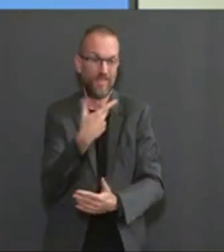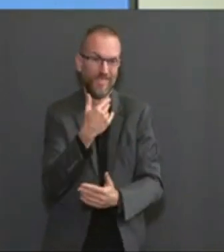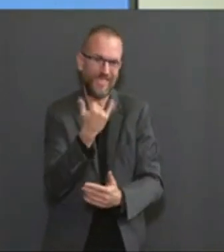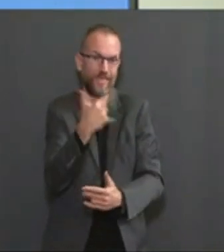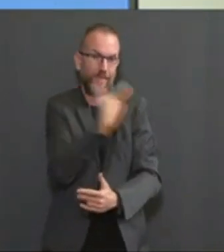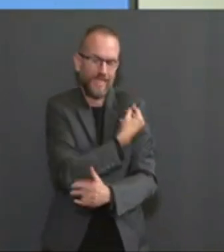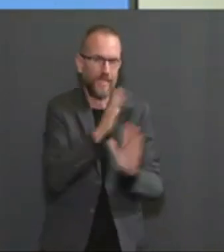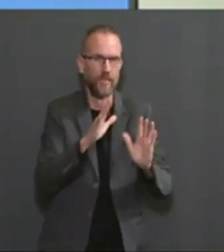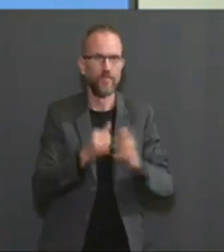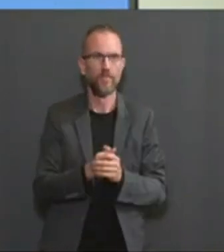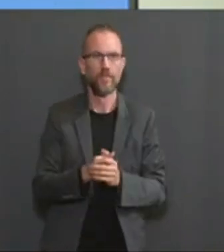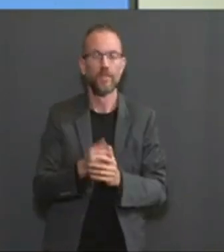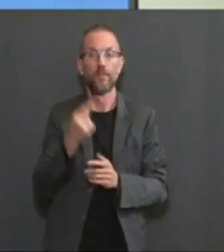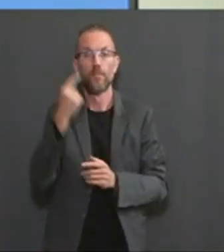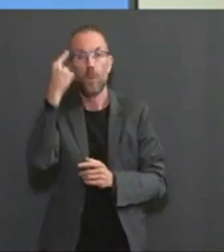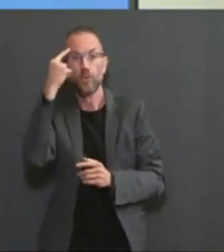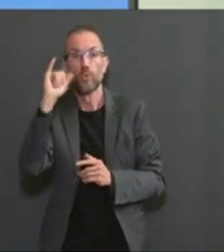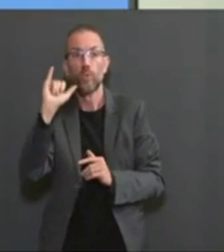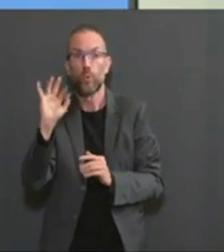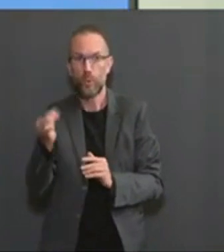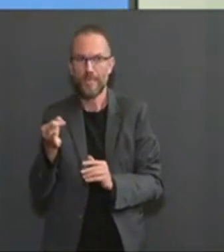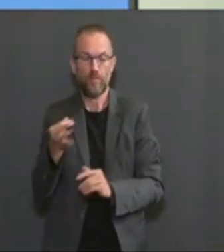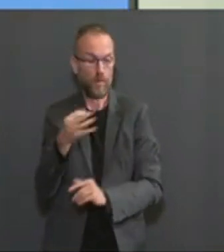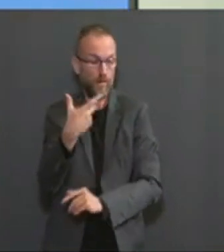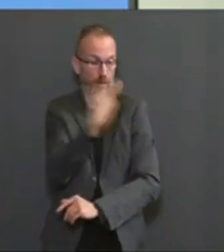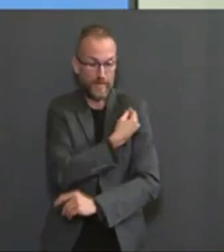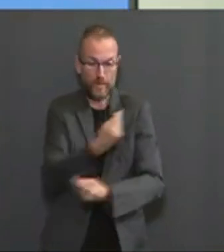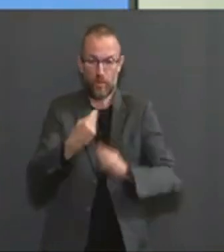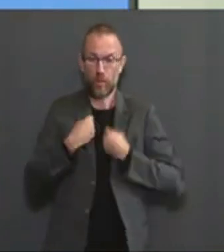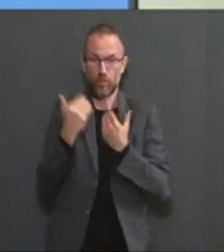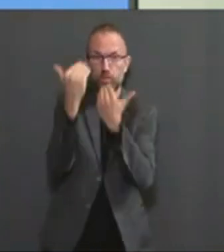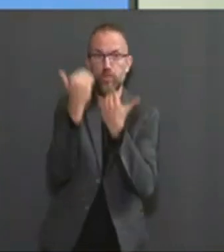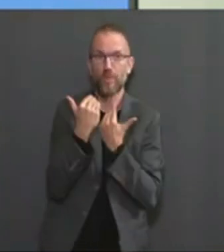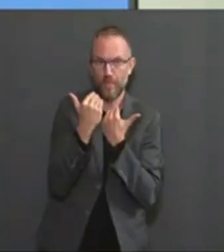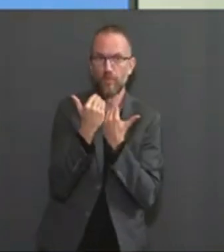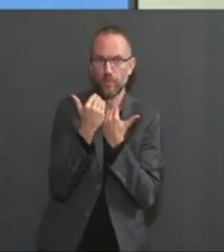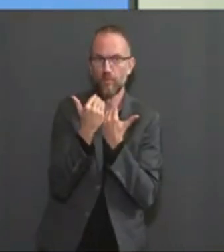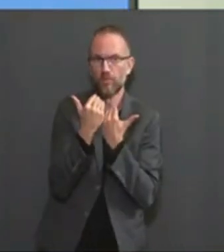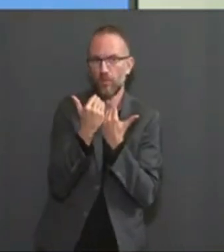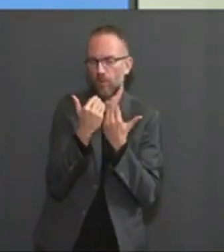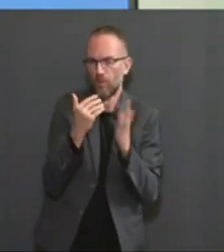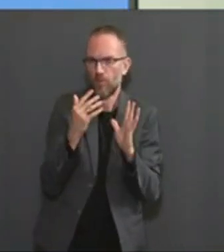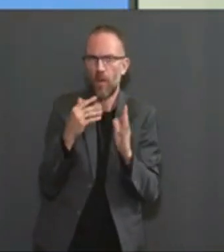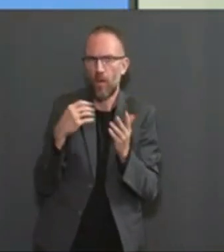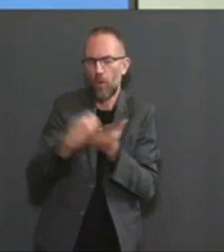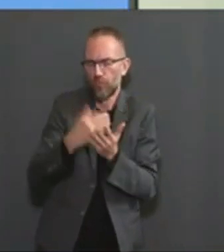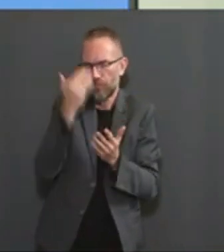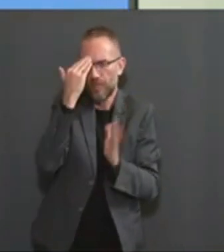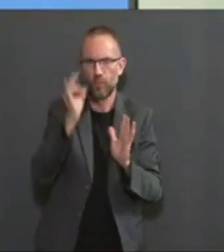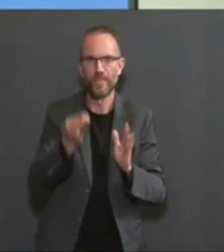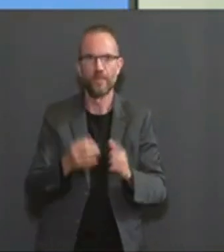nous protège. Nous attendons plus d'informations, bien sûr, dans un pourcentage qui semble élevé des